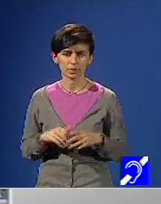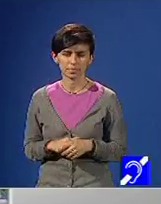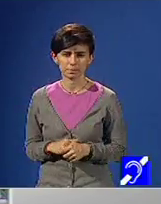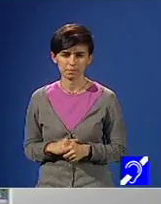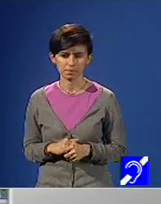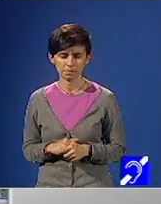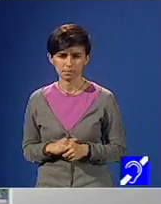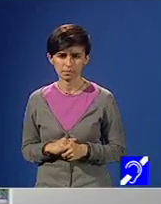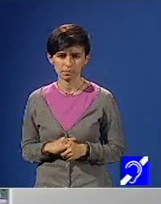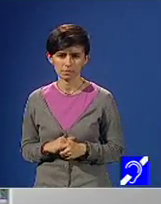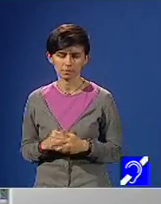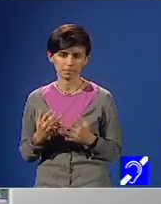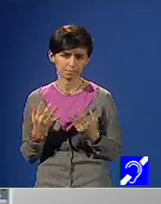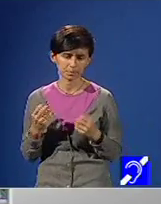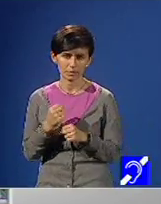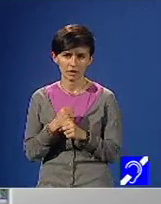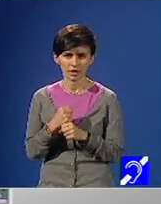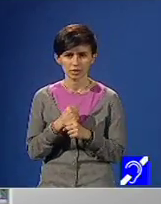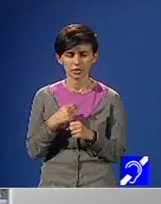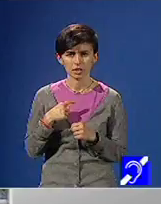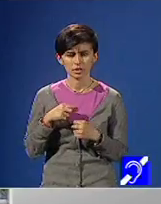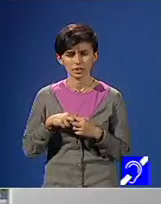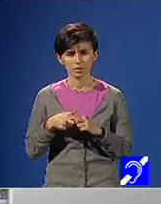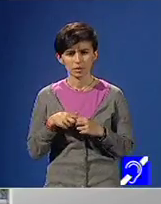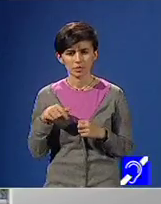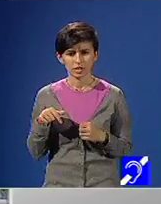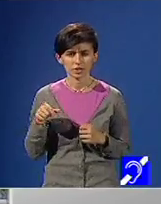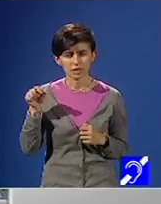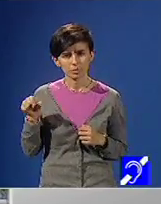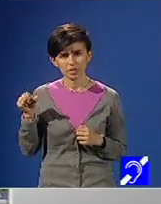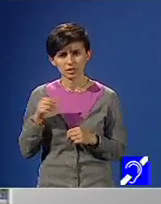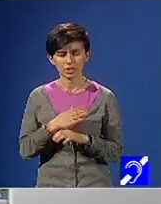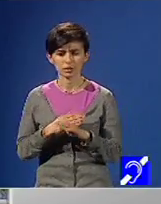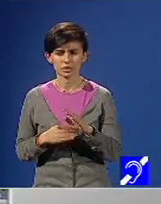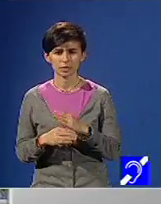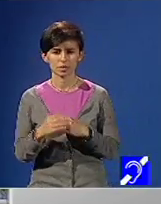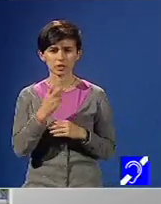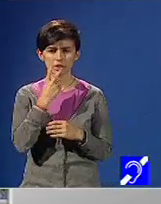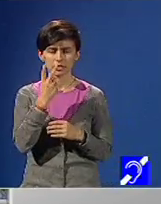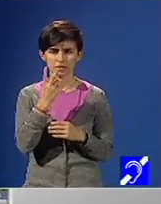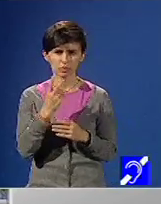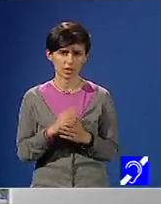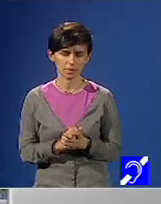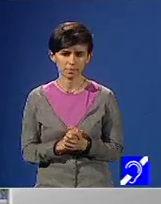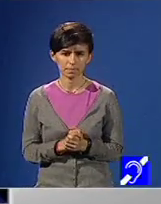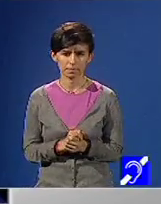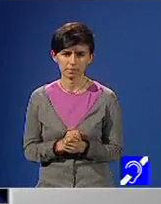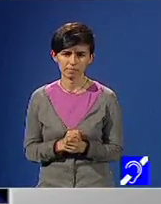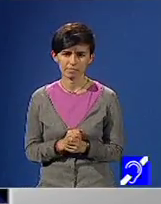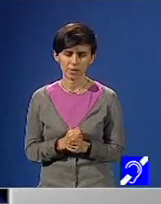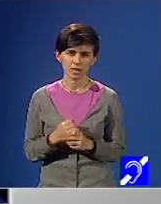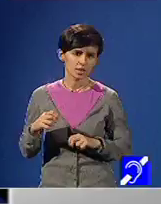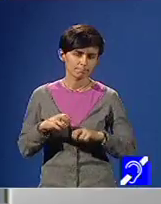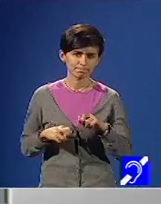capacitate. Cât de studiată este dislexia asociată cu persoanele cu dizabilități vizuale? Foarte puțin. Cercetarea